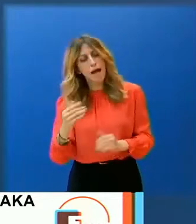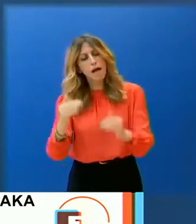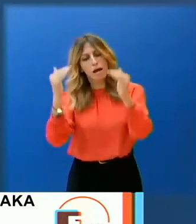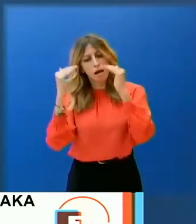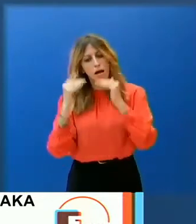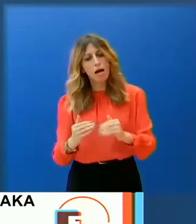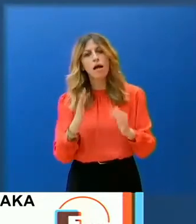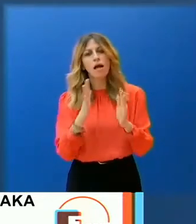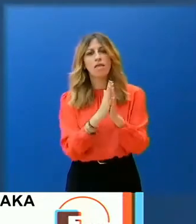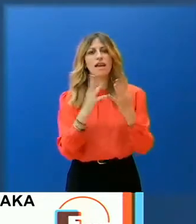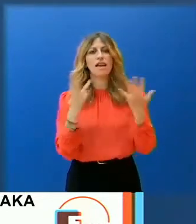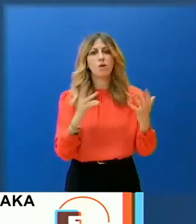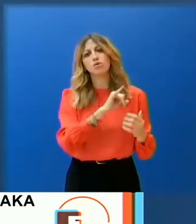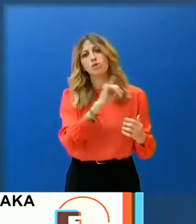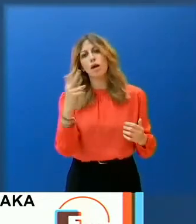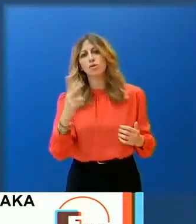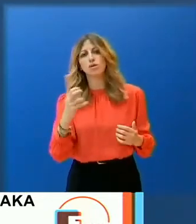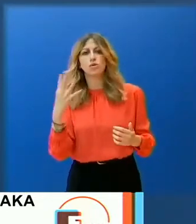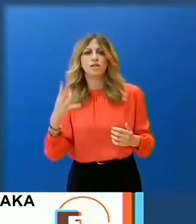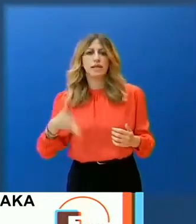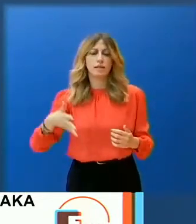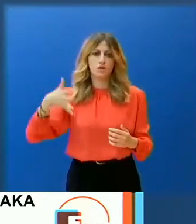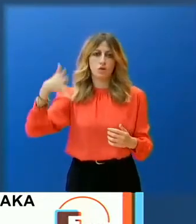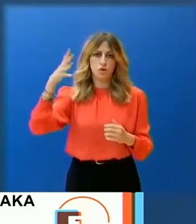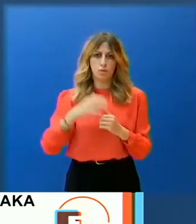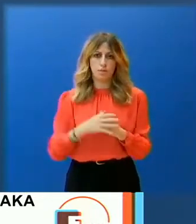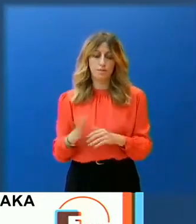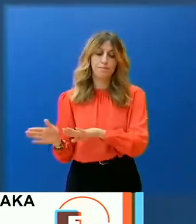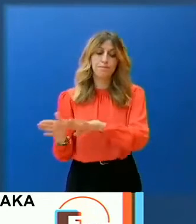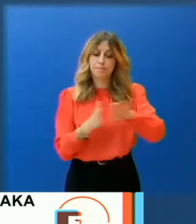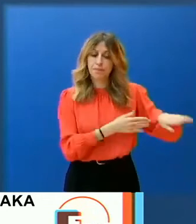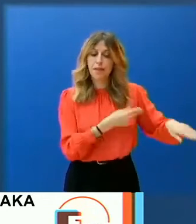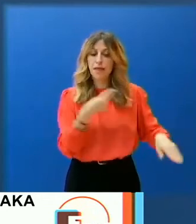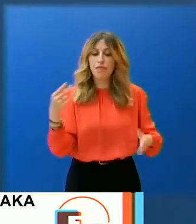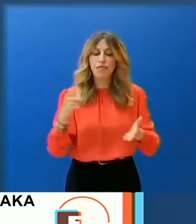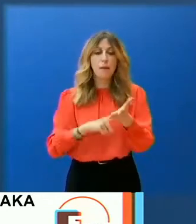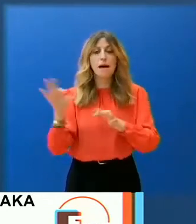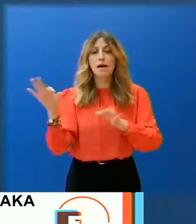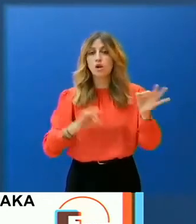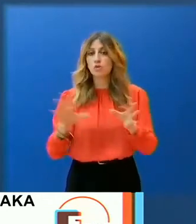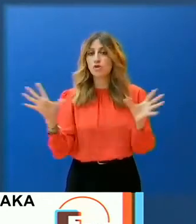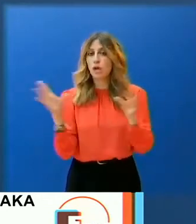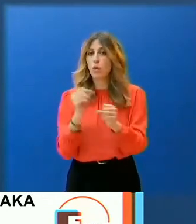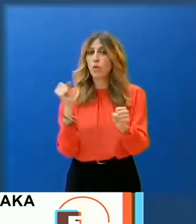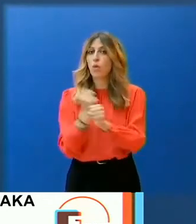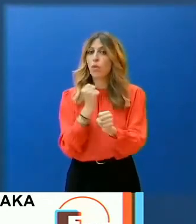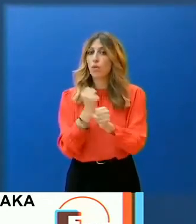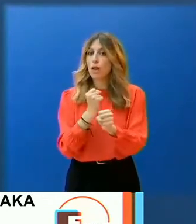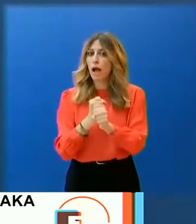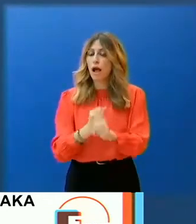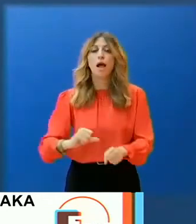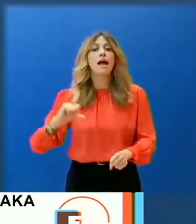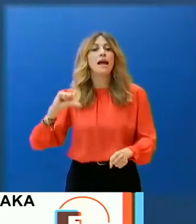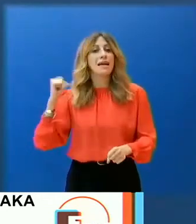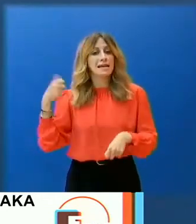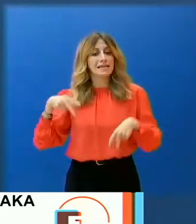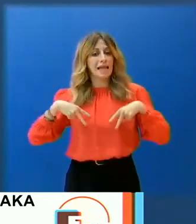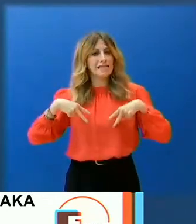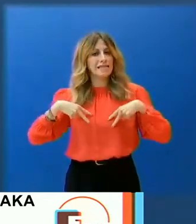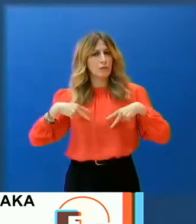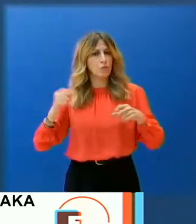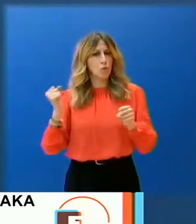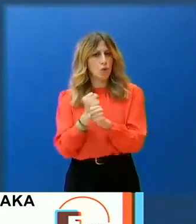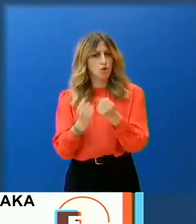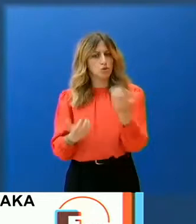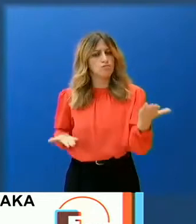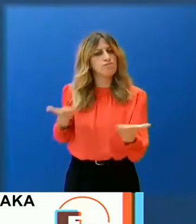Για το νομοσχέδιο για τα εργασιακά. Δόθηκε χθες σε διαβούλευση το νομοσχέδιο για τα εργασιακά. Προστατεύει, όπως τόνισε